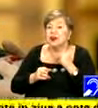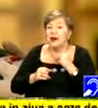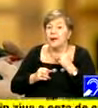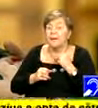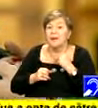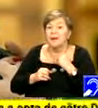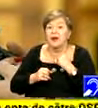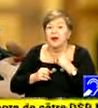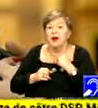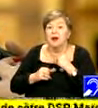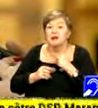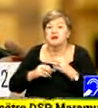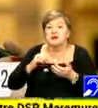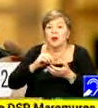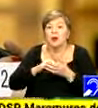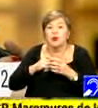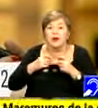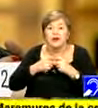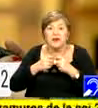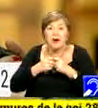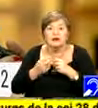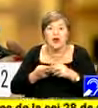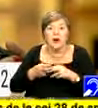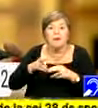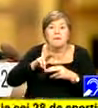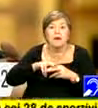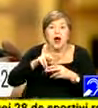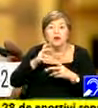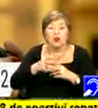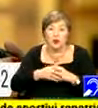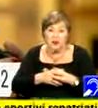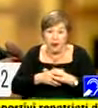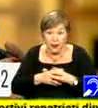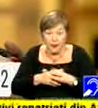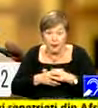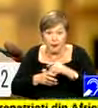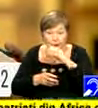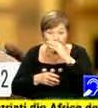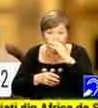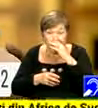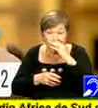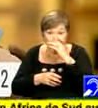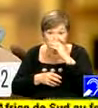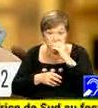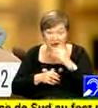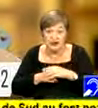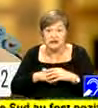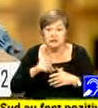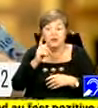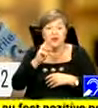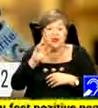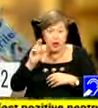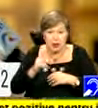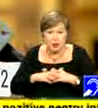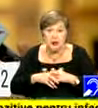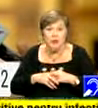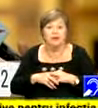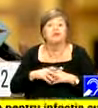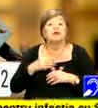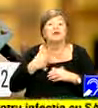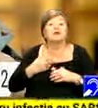suprataxare sau o astfel de taxă, chiar dacă are un nume prietenos. Dar este o taxă